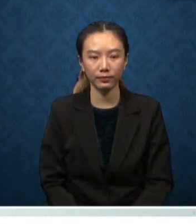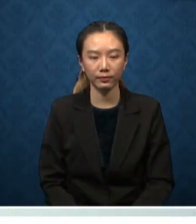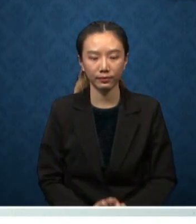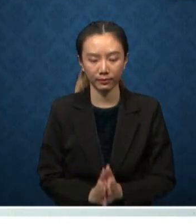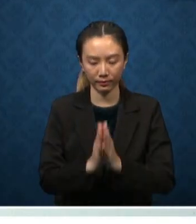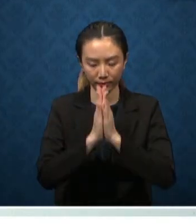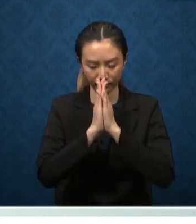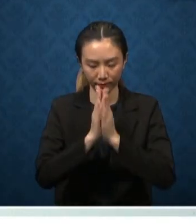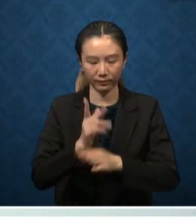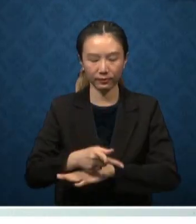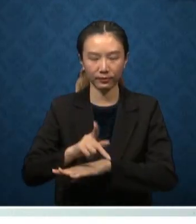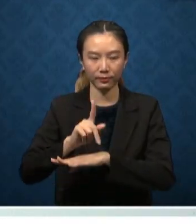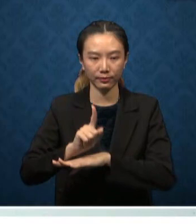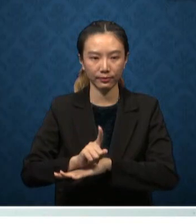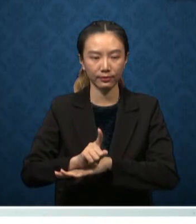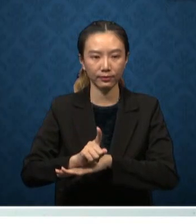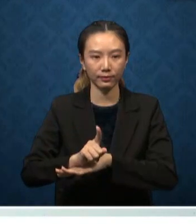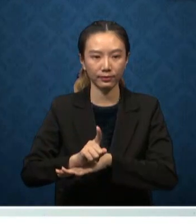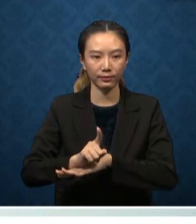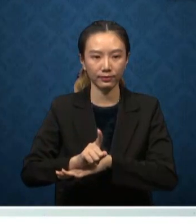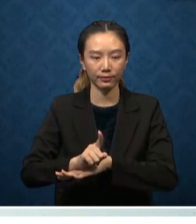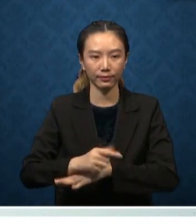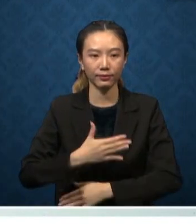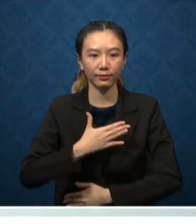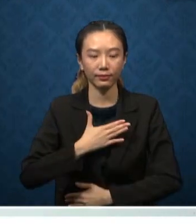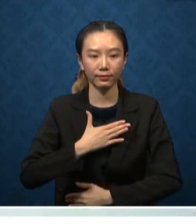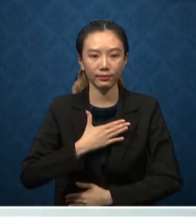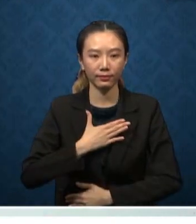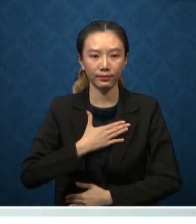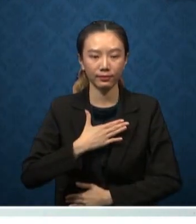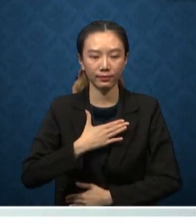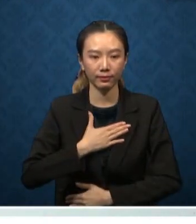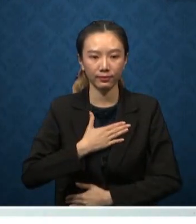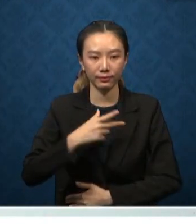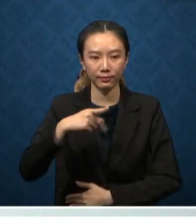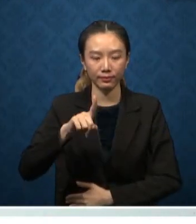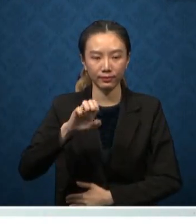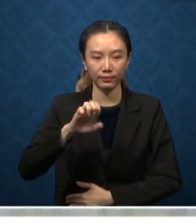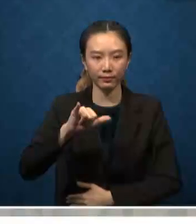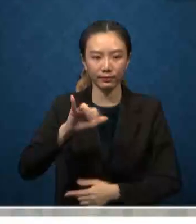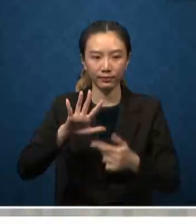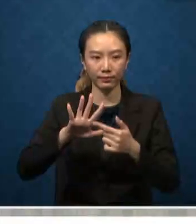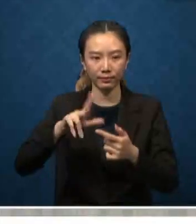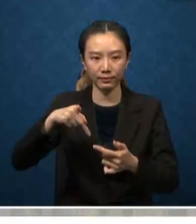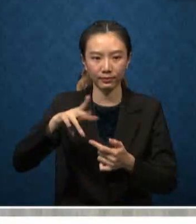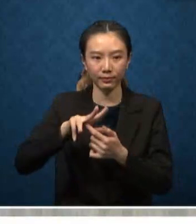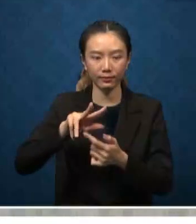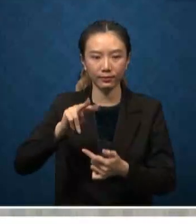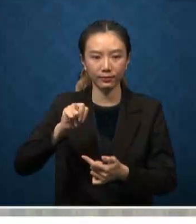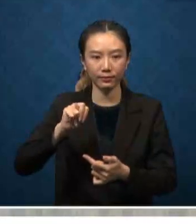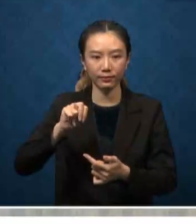กราบเรียนท่านประธานวุฒิสภาที่เคารพกระผมนายปิยพันธ์นิมานเหมินสมาชิกวุฒิส